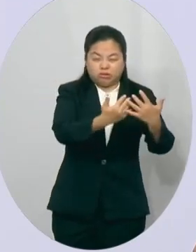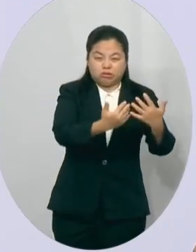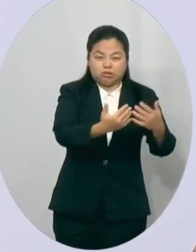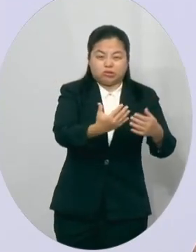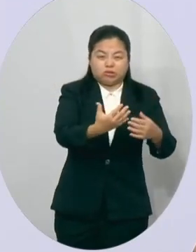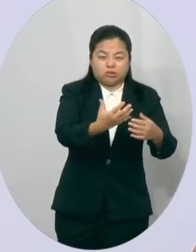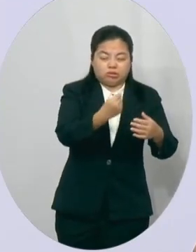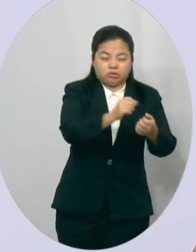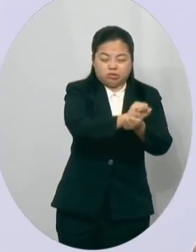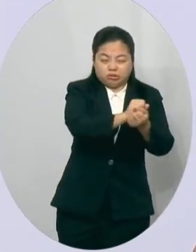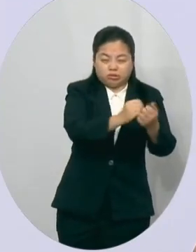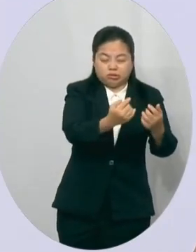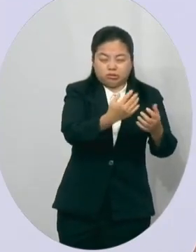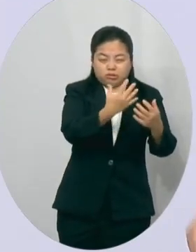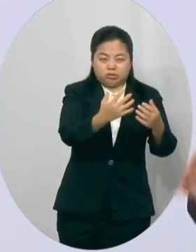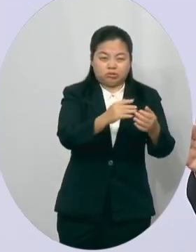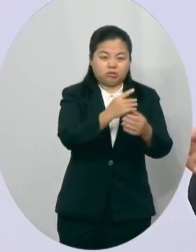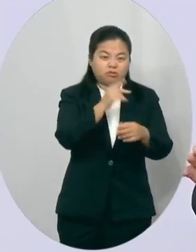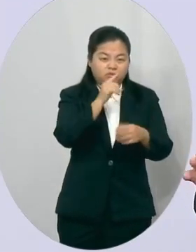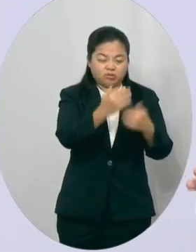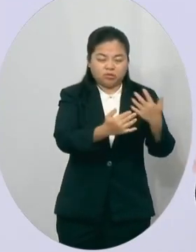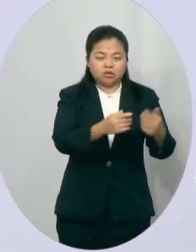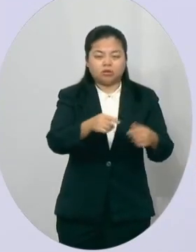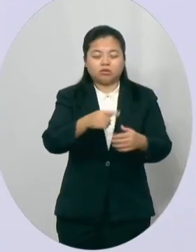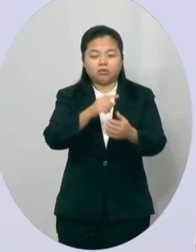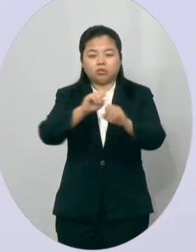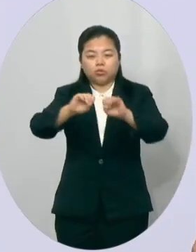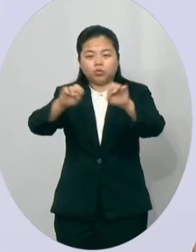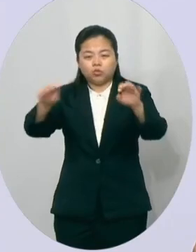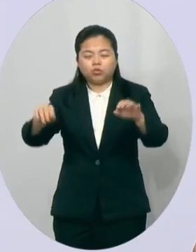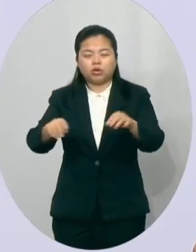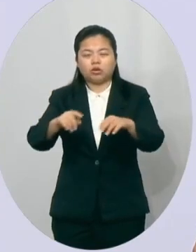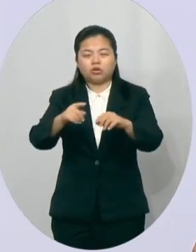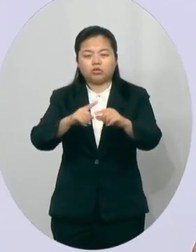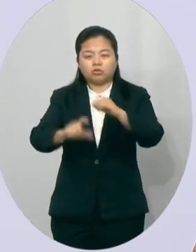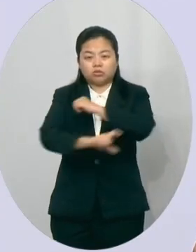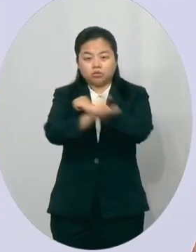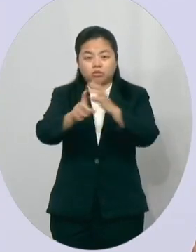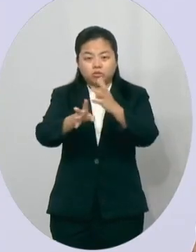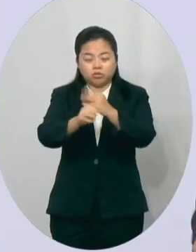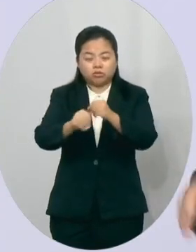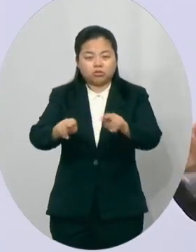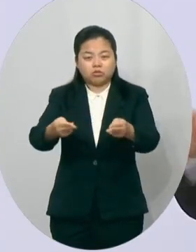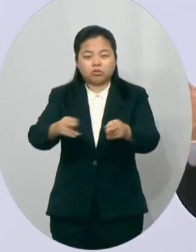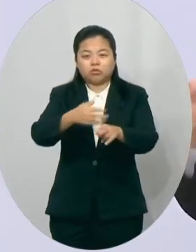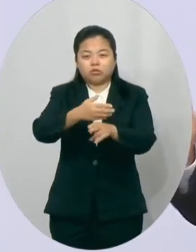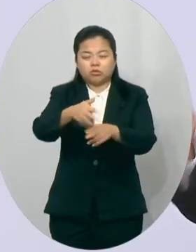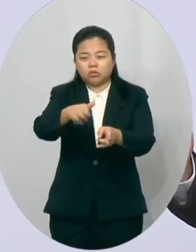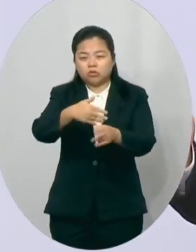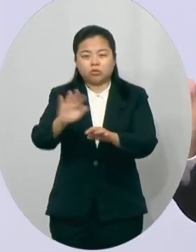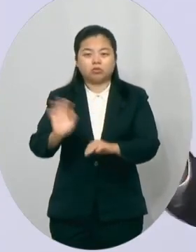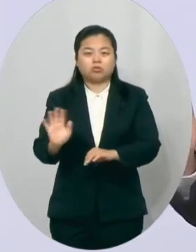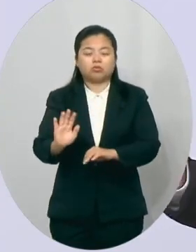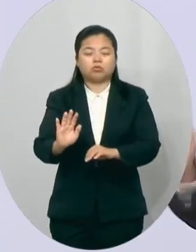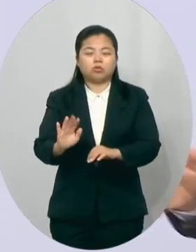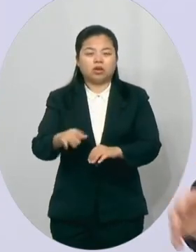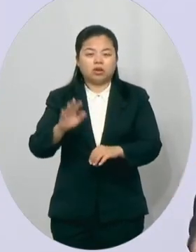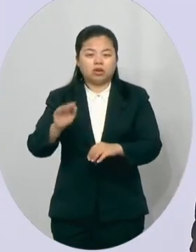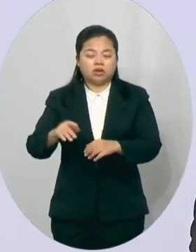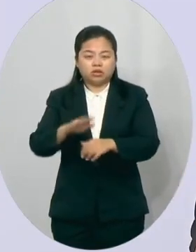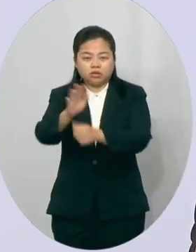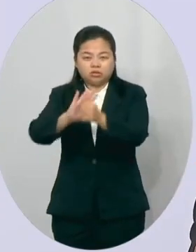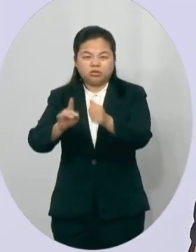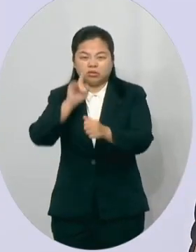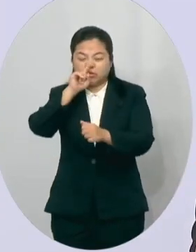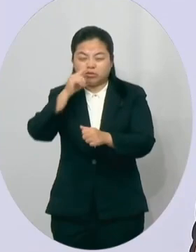煤。我们平常叫市民朋友中秋节那不要随便烤肉，以免制造空污，但是政府一年到